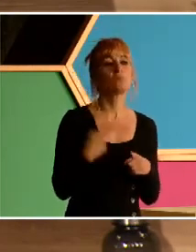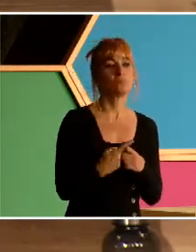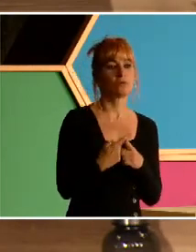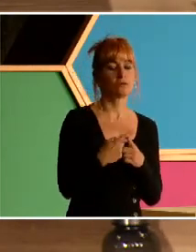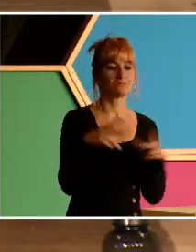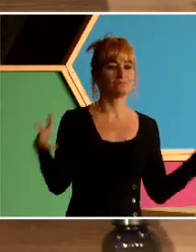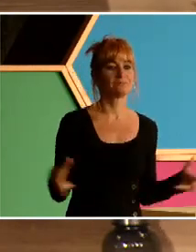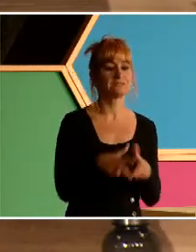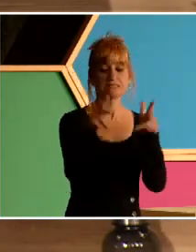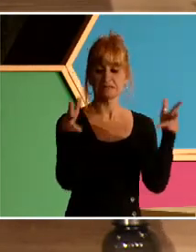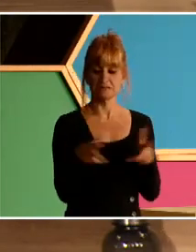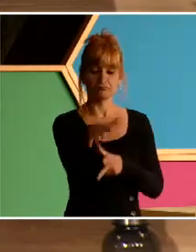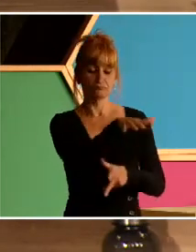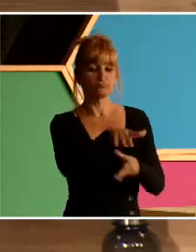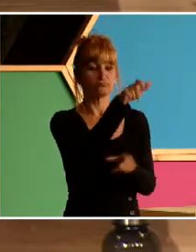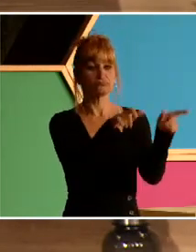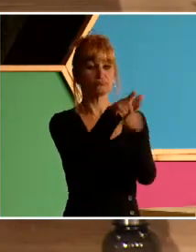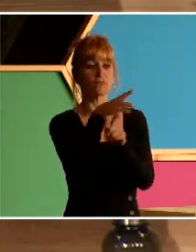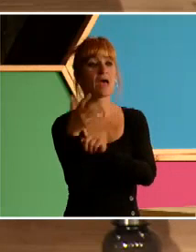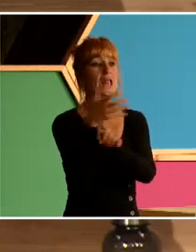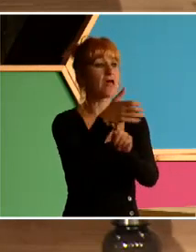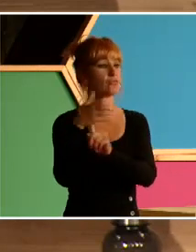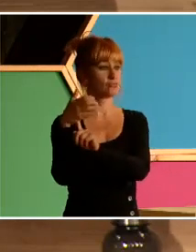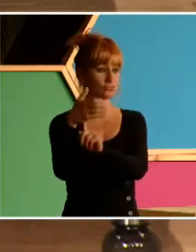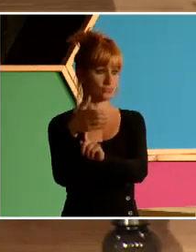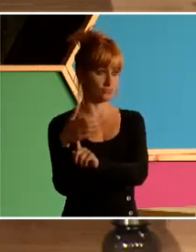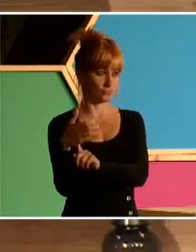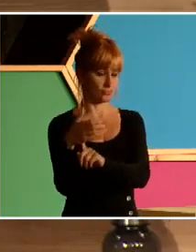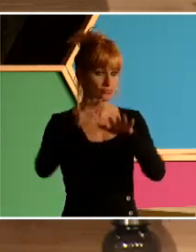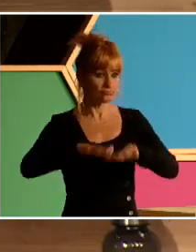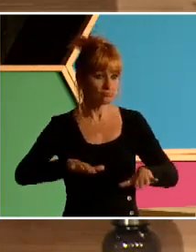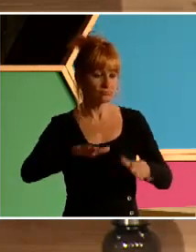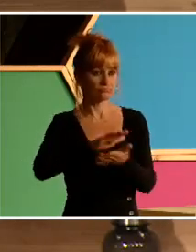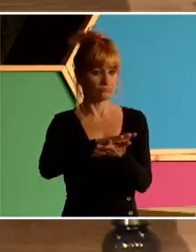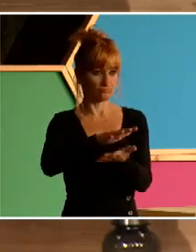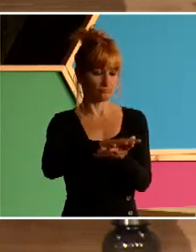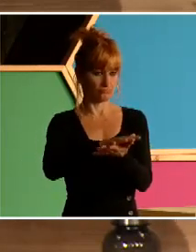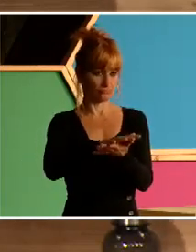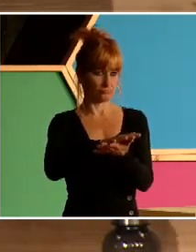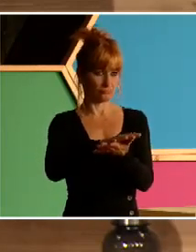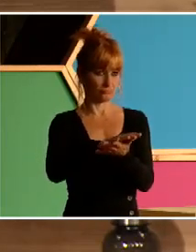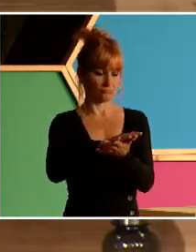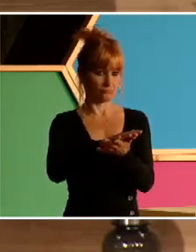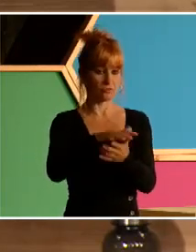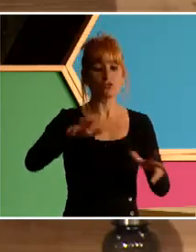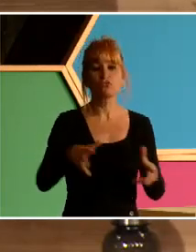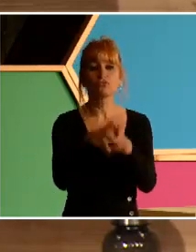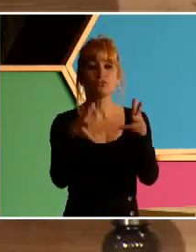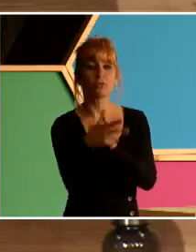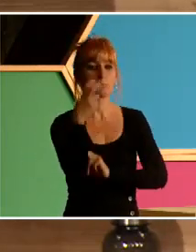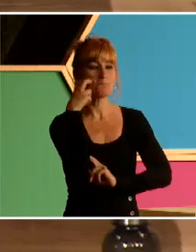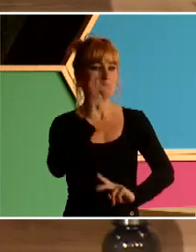aïllats, una societat passiva, una societat on imperi la por, l'imperi de la